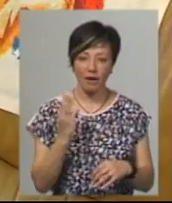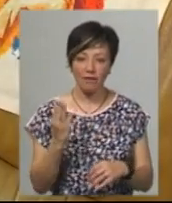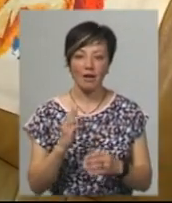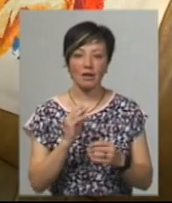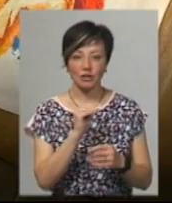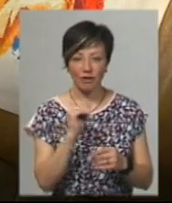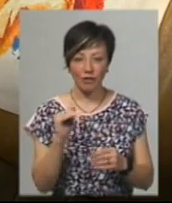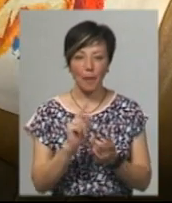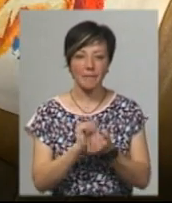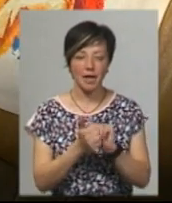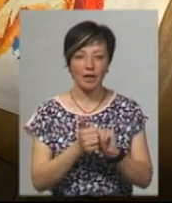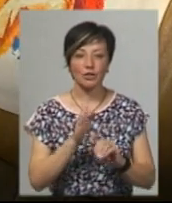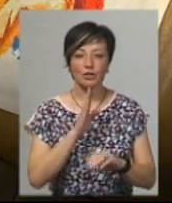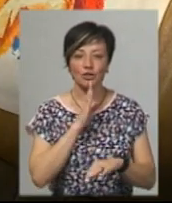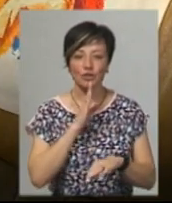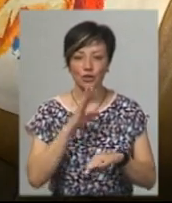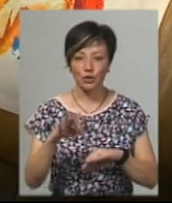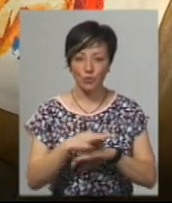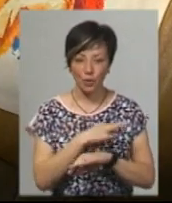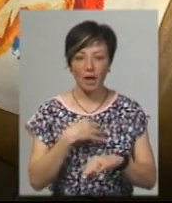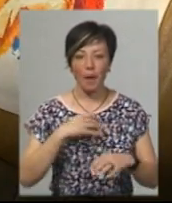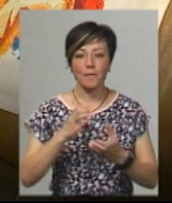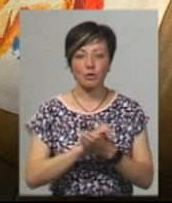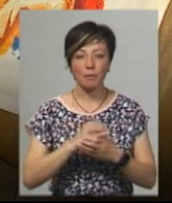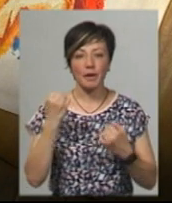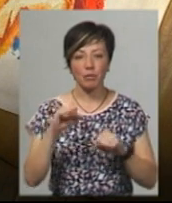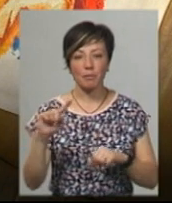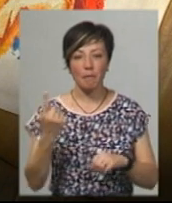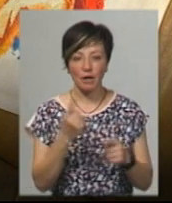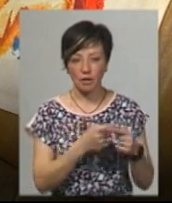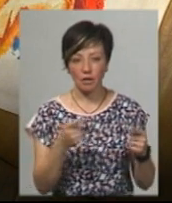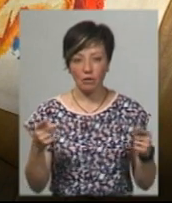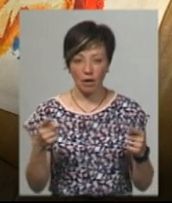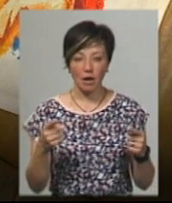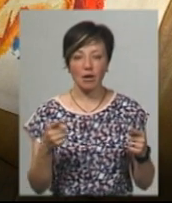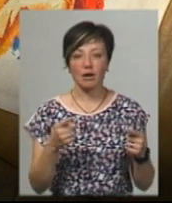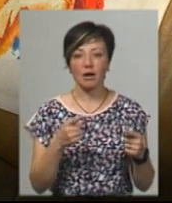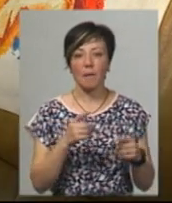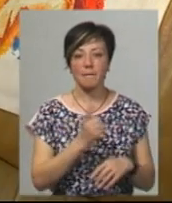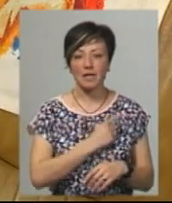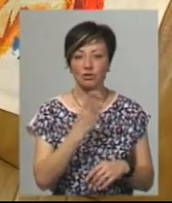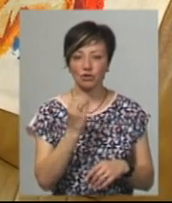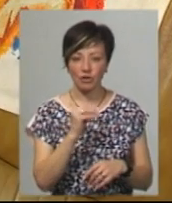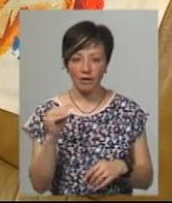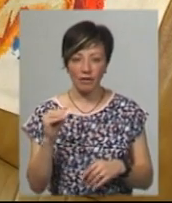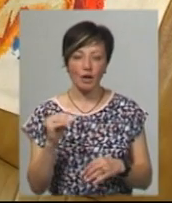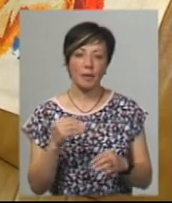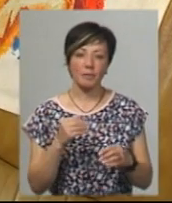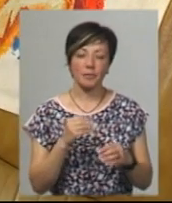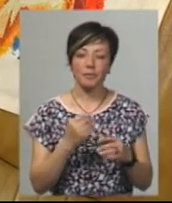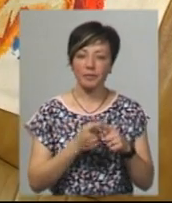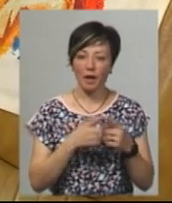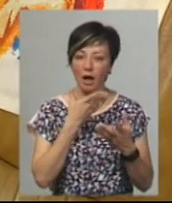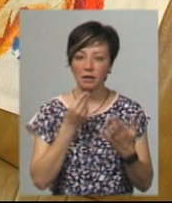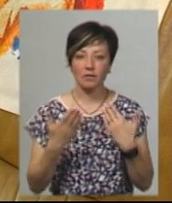дуже подружувалася з переможницею першого сезону «Майстер-шеф» Світланою Шептухою. І, до речі, ми дуже в